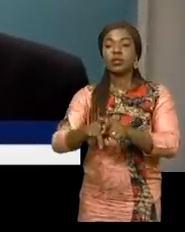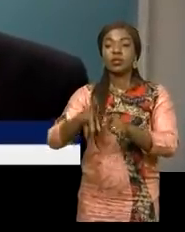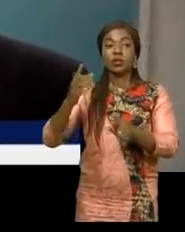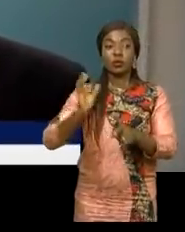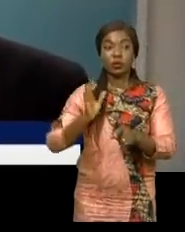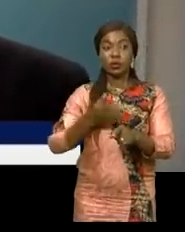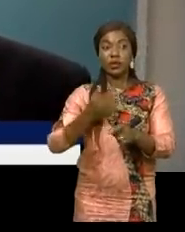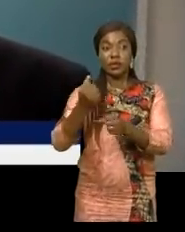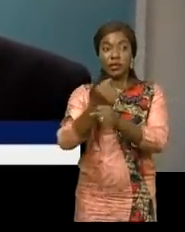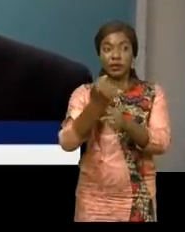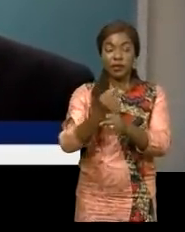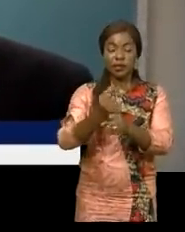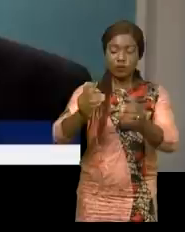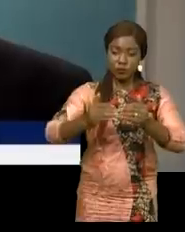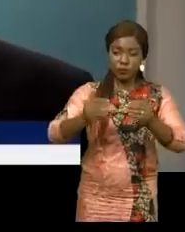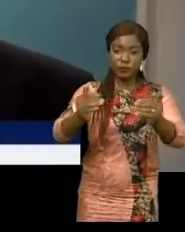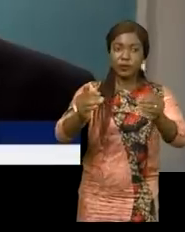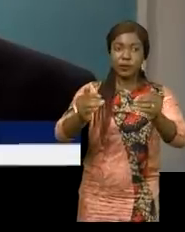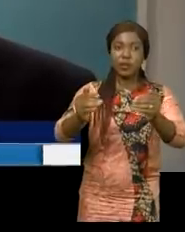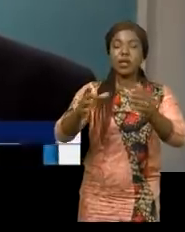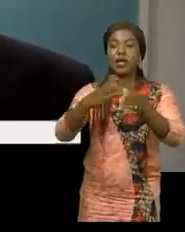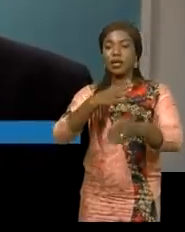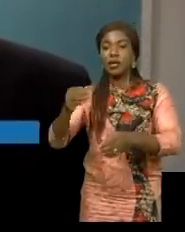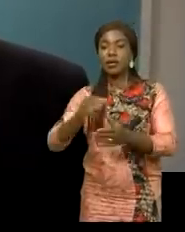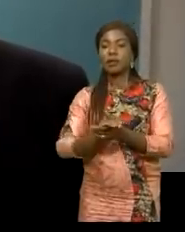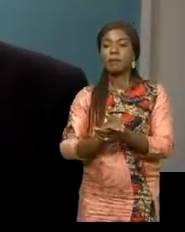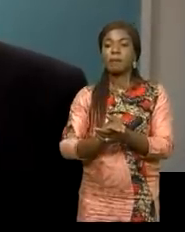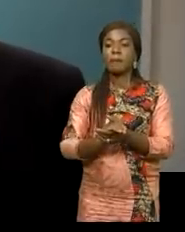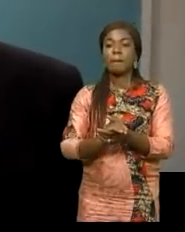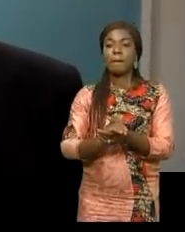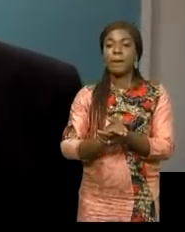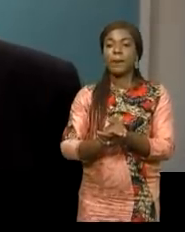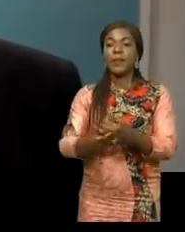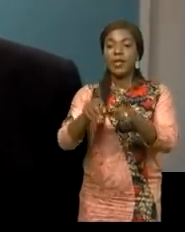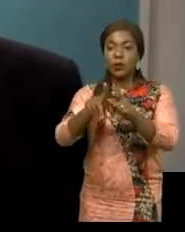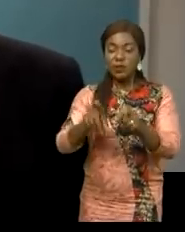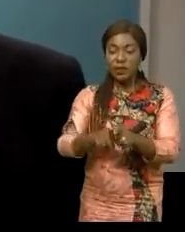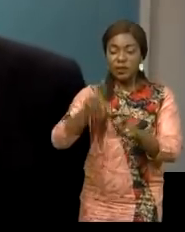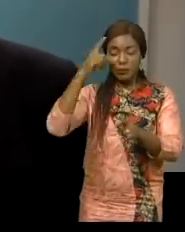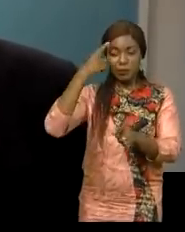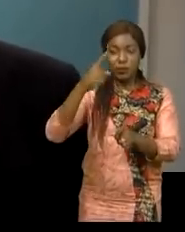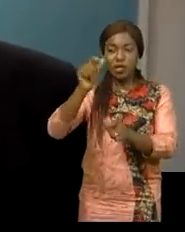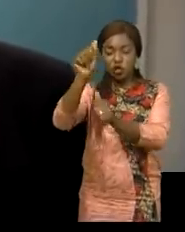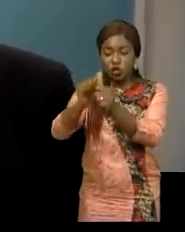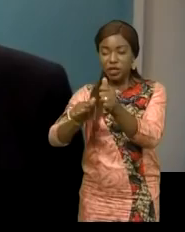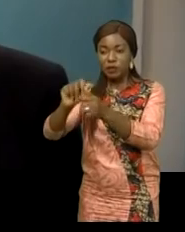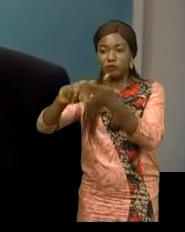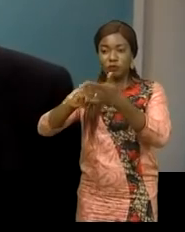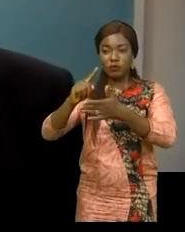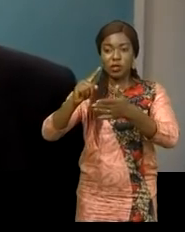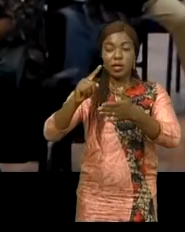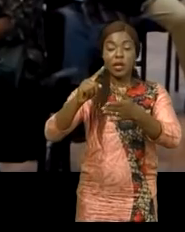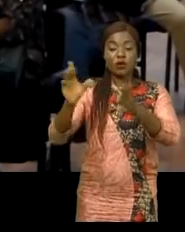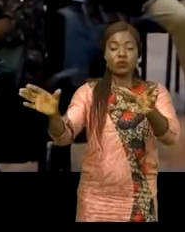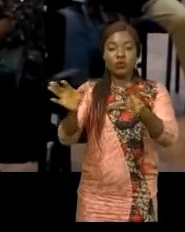mieux en mieux avec une coordination et une confiance qui je pense ça s'améliore à chaque fois avec l'armée